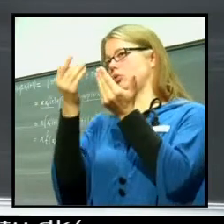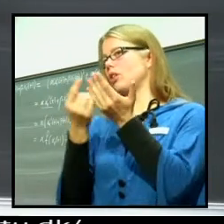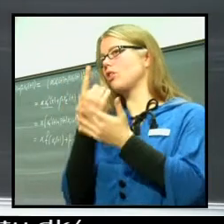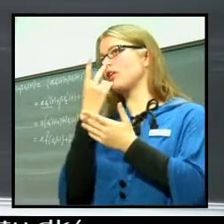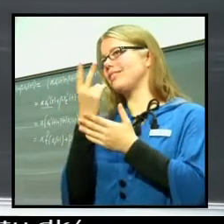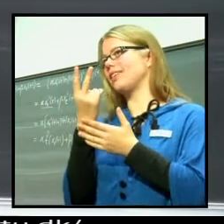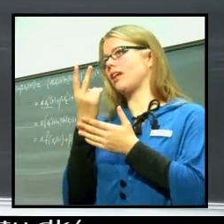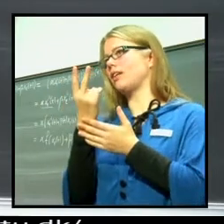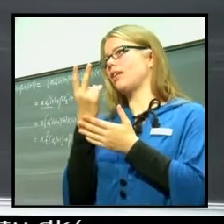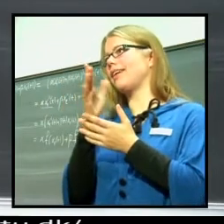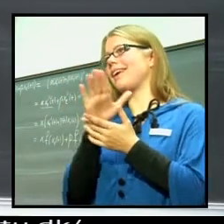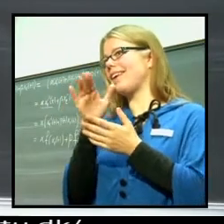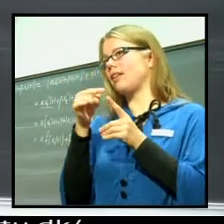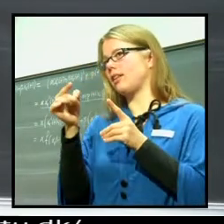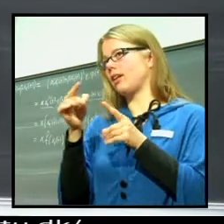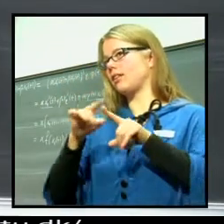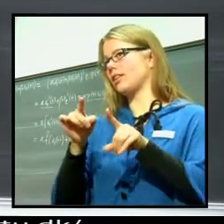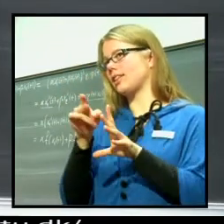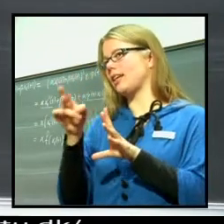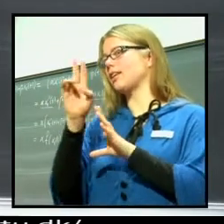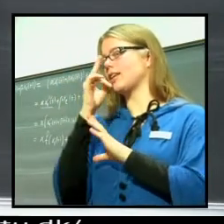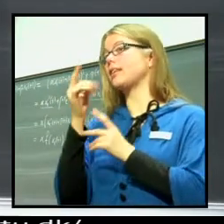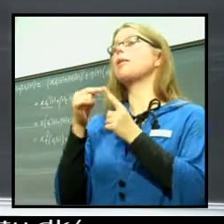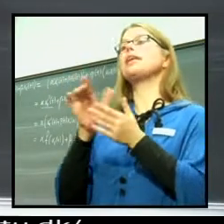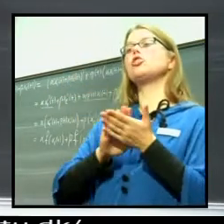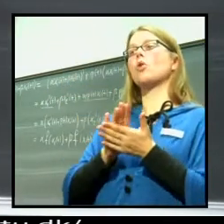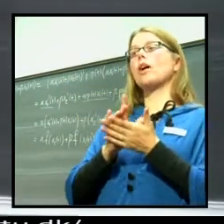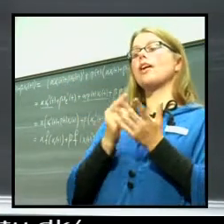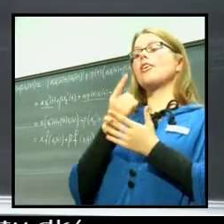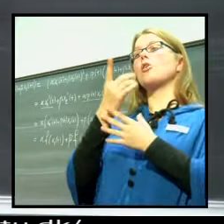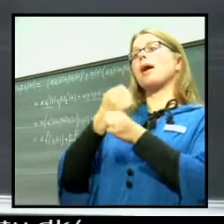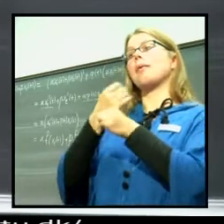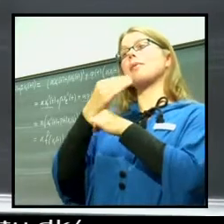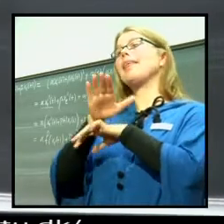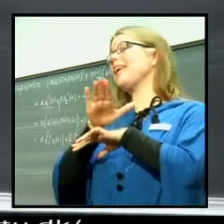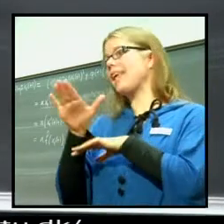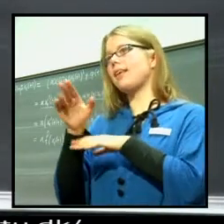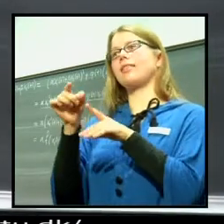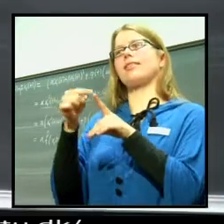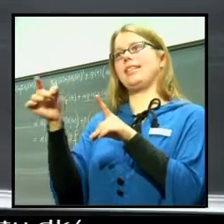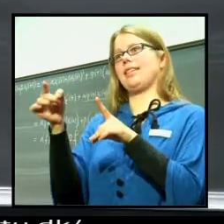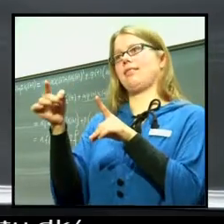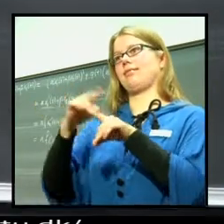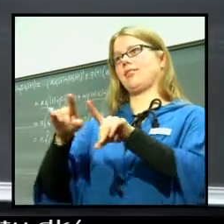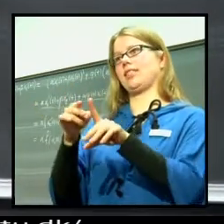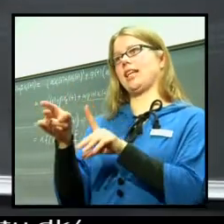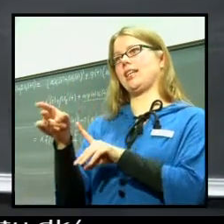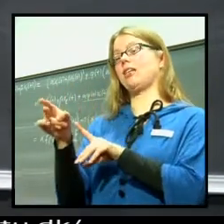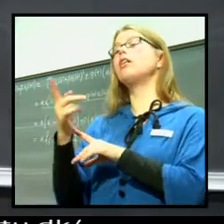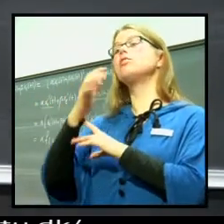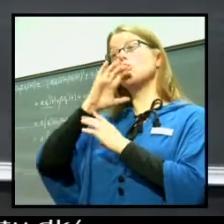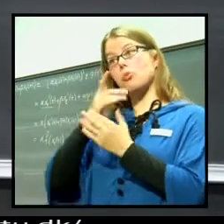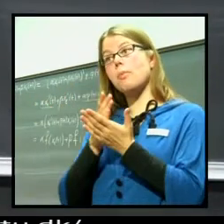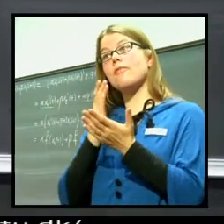differentialligninger. Det pudsige er, at når man skal behandle ikke-lineære differentialligninger på en seriøs måde, så bruger man faktisk